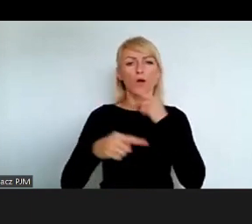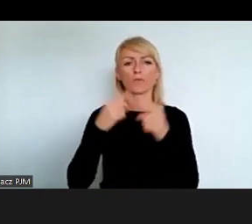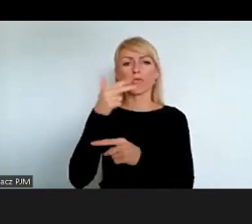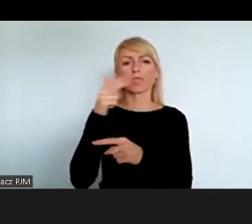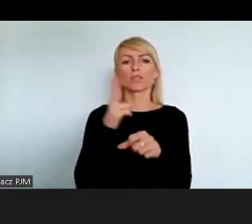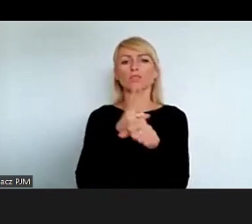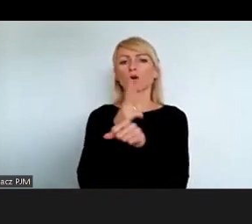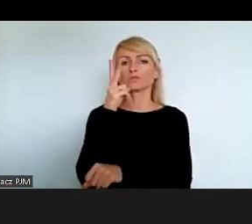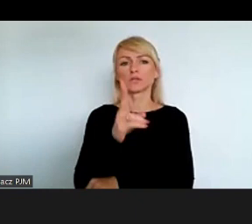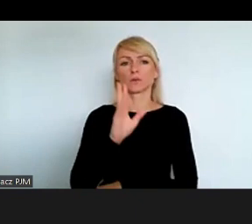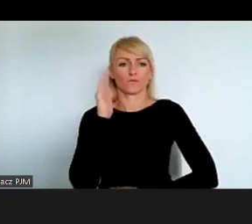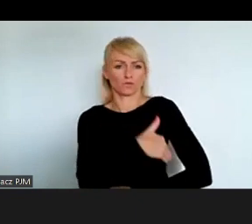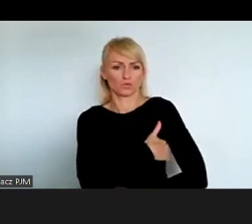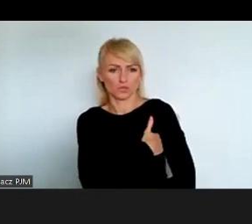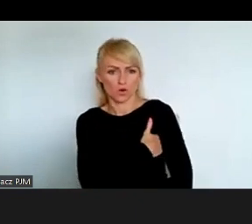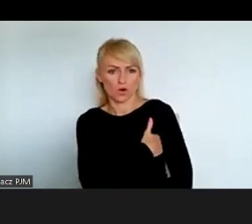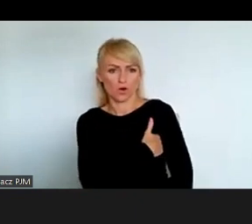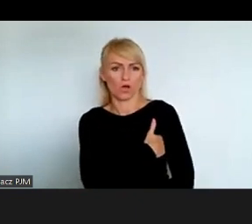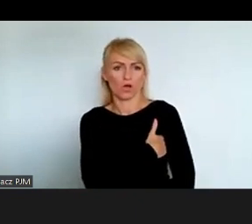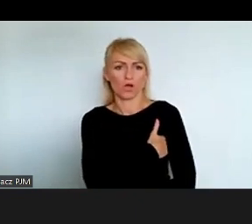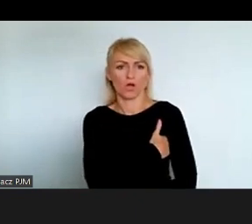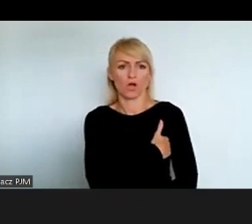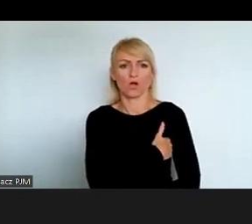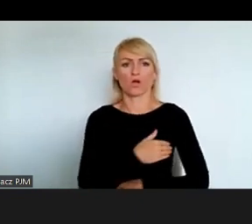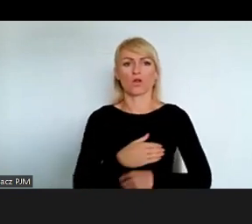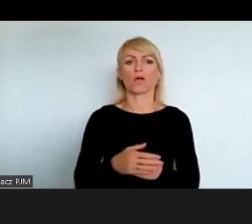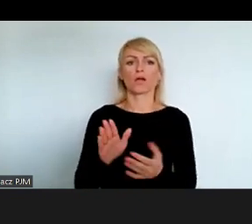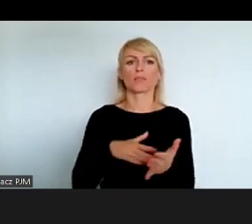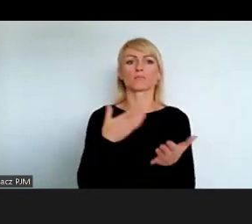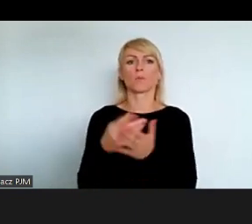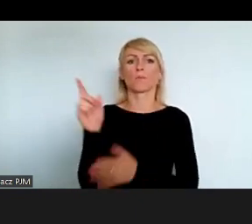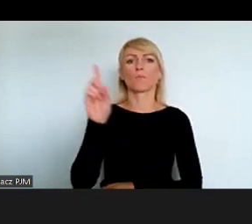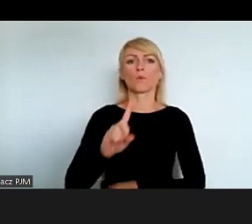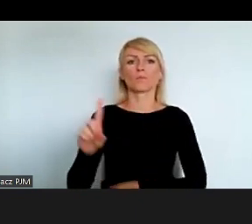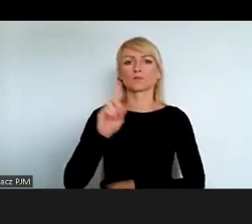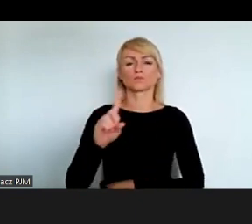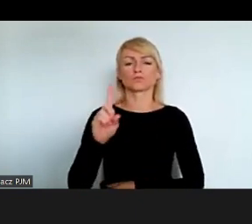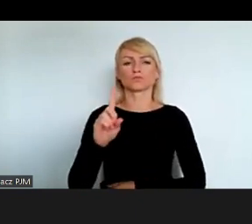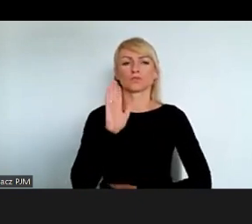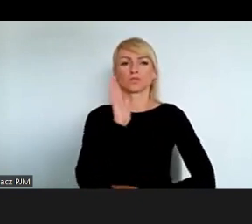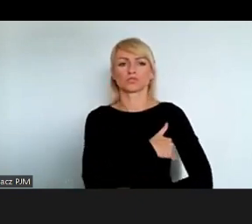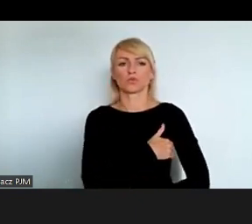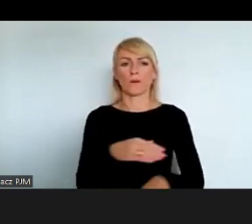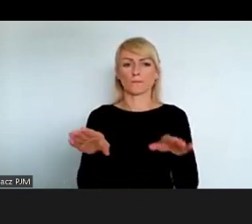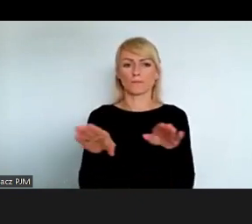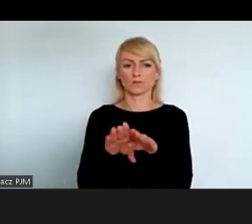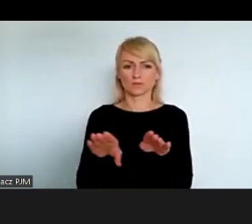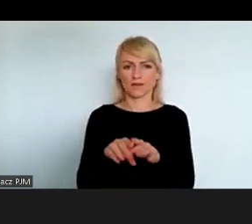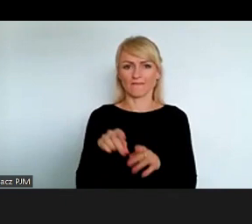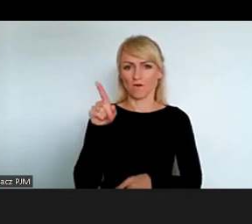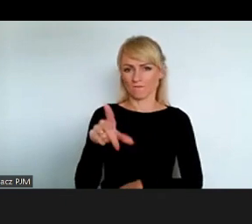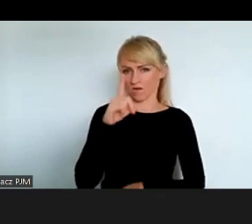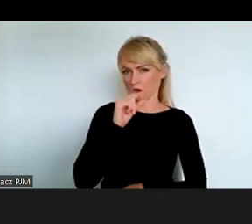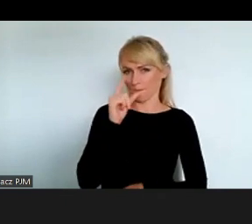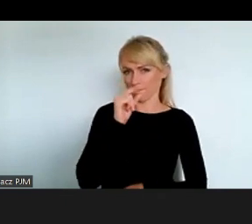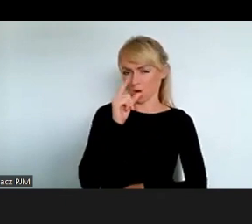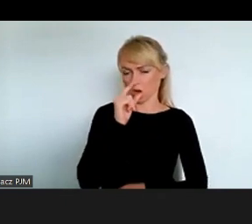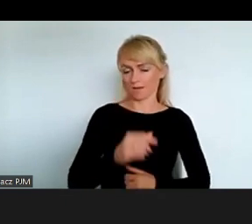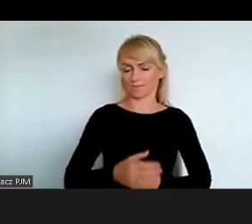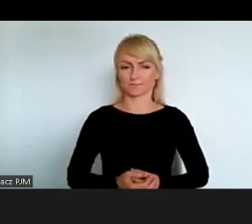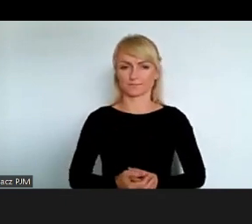szkole, na przykładzie kierowanej przez siebie publicznej szkole podstawowej nr 2 imieniem Polskich Olimpijczyków w Opolu. Bardzo proszę.